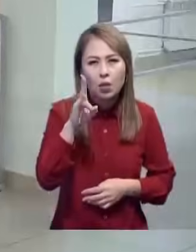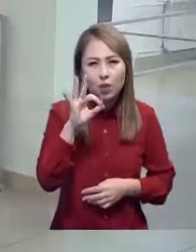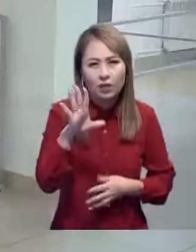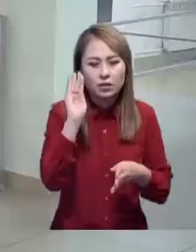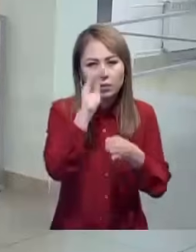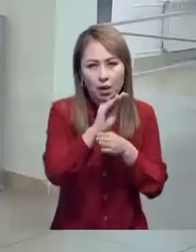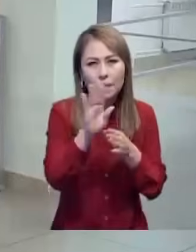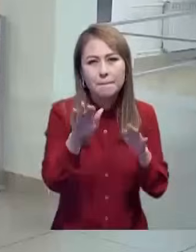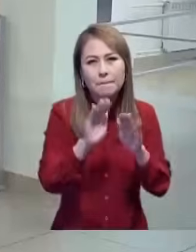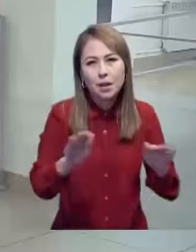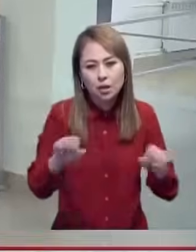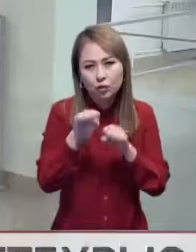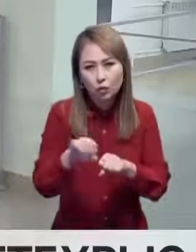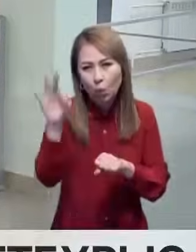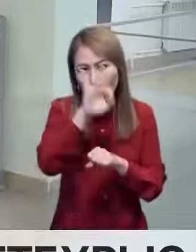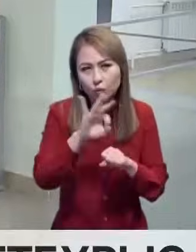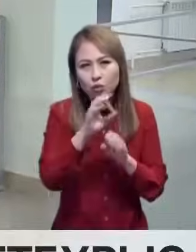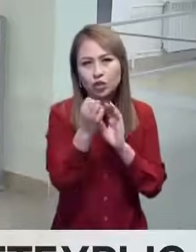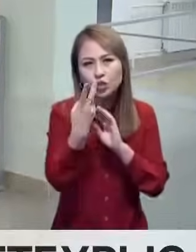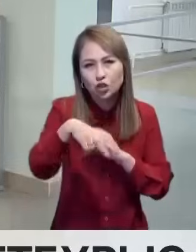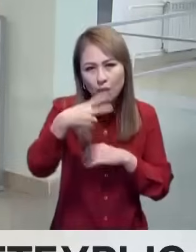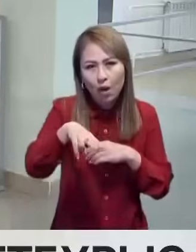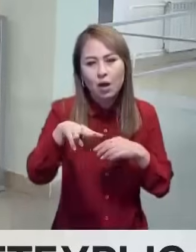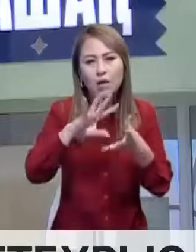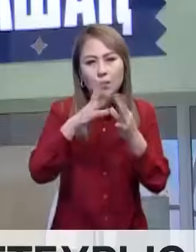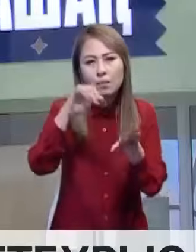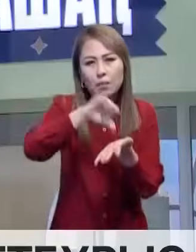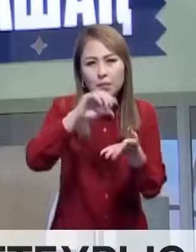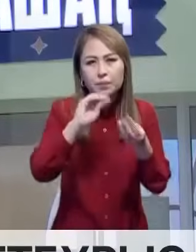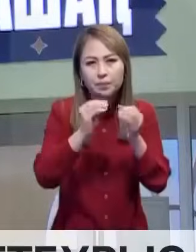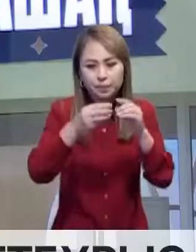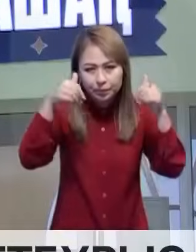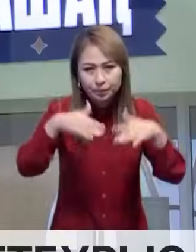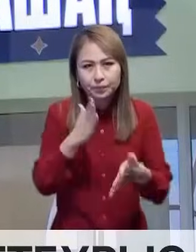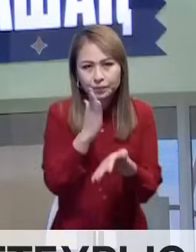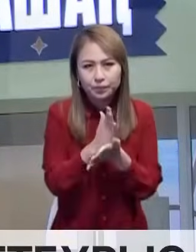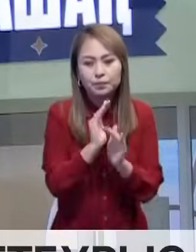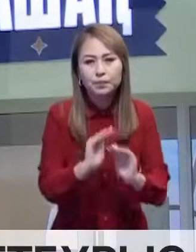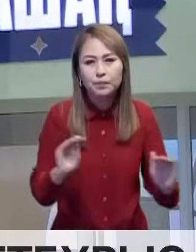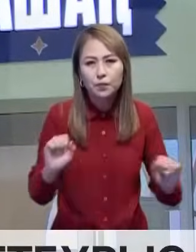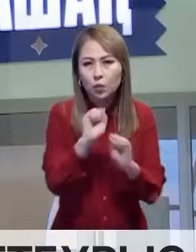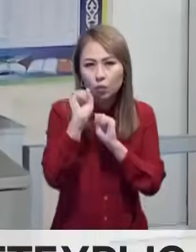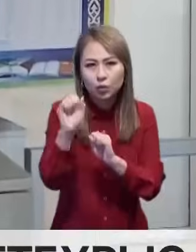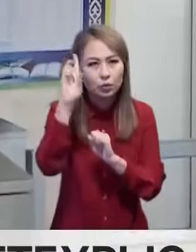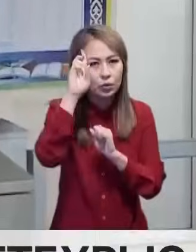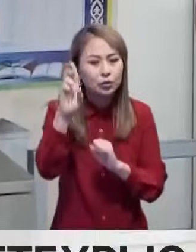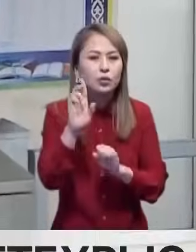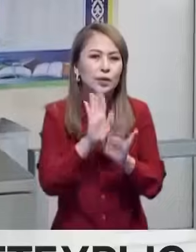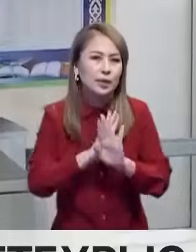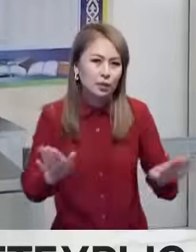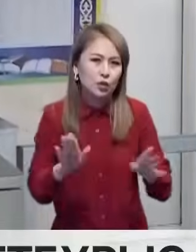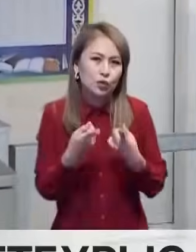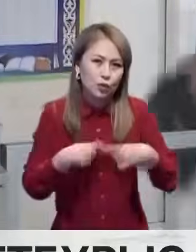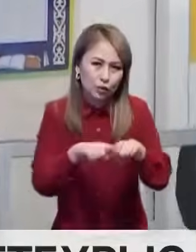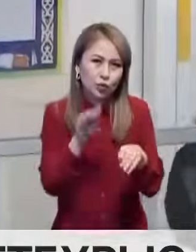мәлімдеді. Сонымен қатар бала құқықтары жөніндегі өңірлік 20 уәкіл осы бағыттағы мәселелерді шешумен айналысады. Бүлдіршіндерді қорғауға